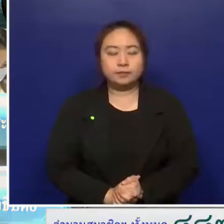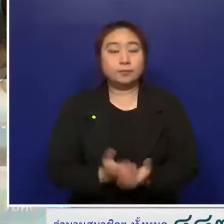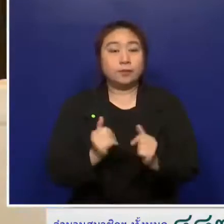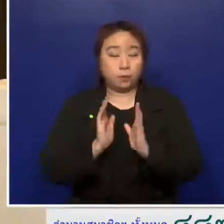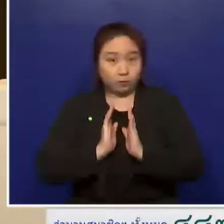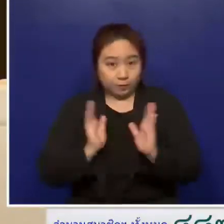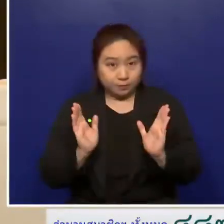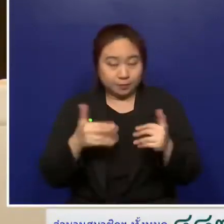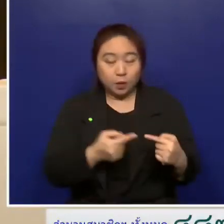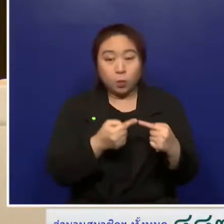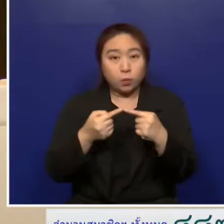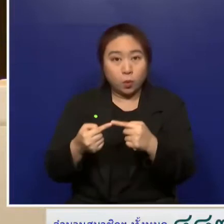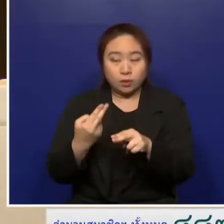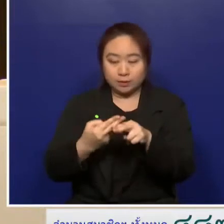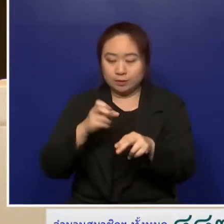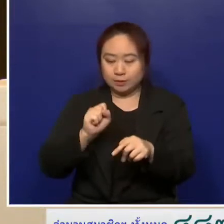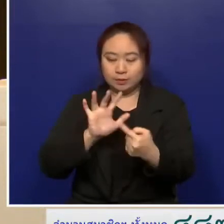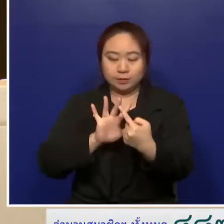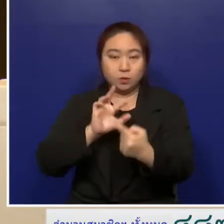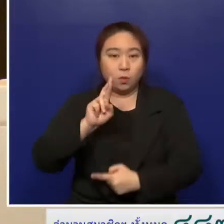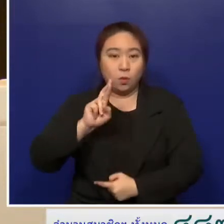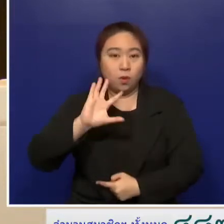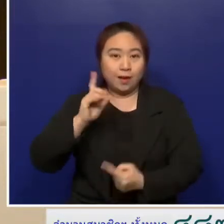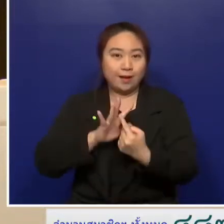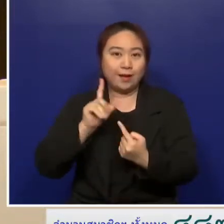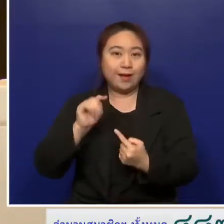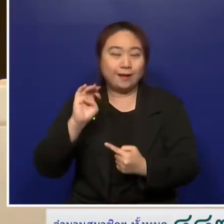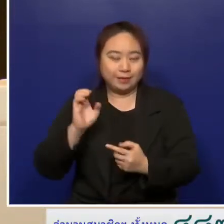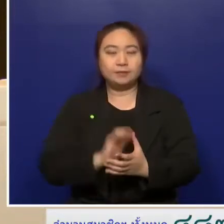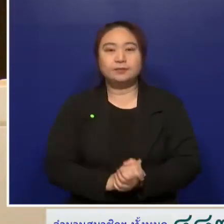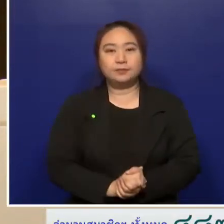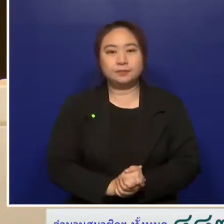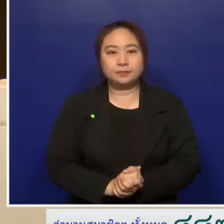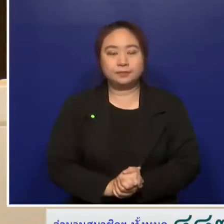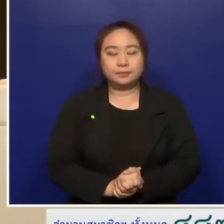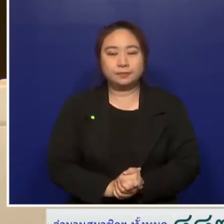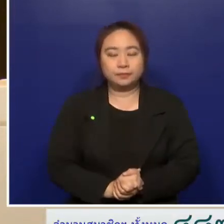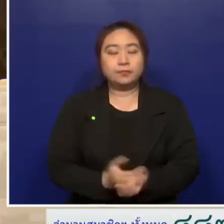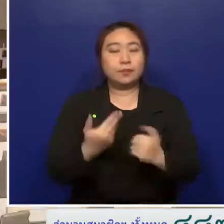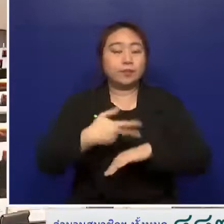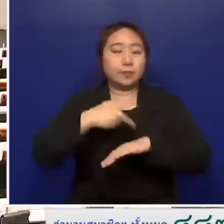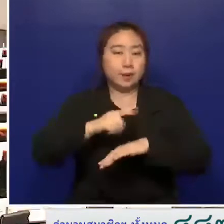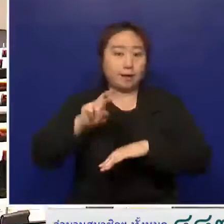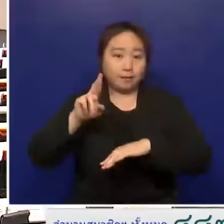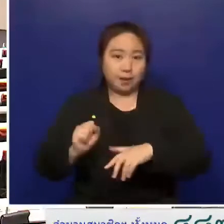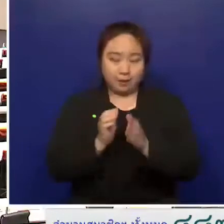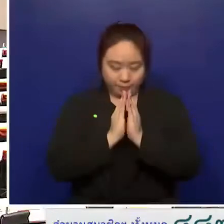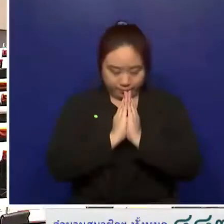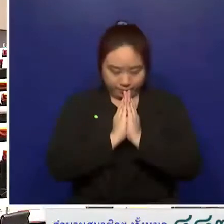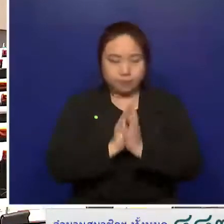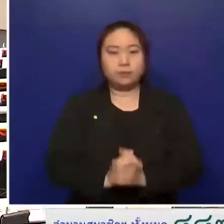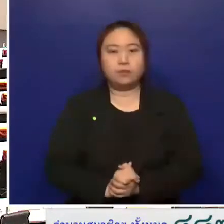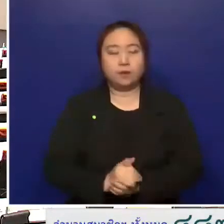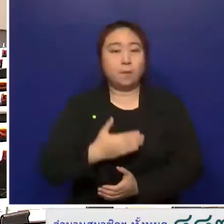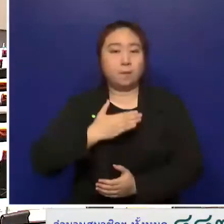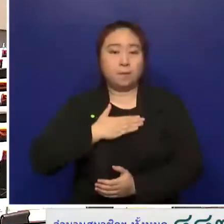ต้ไปเชิญท่านสุรชาติตามด้วยท่านอาลิคำนุรัครับกับเรีนท่าน พระทานสบาททเขารบผมนาย